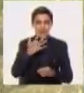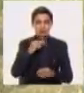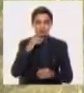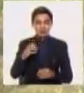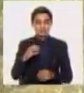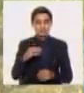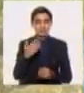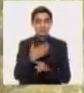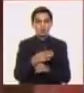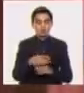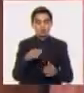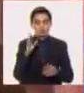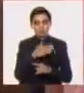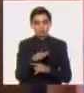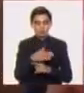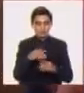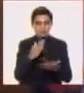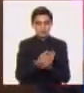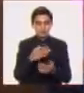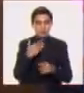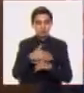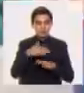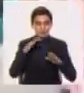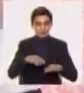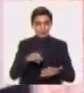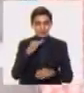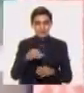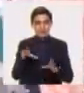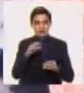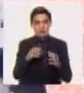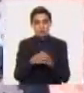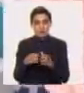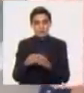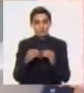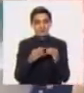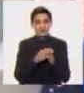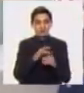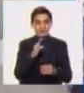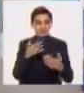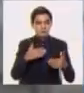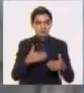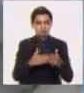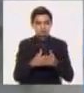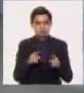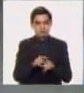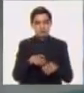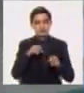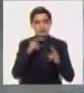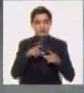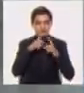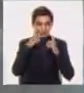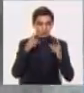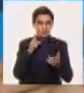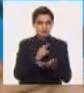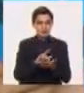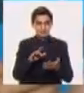аулада серуендеу жүргізіледі екен. Ережеге сәйкес кезекші топтар, яғни әр топта 15 баладан артық қабылданбайды. Балалардың бетперде тағы ол міндетті емес